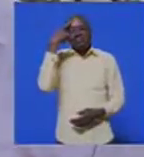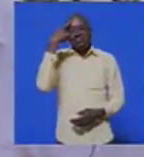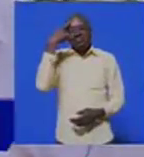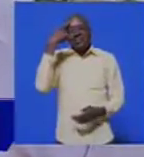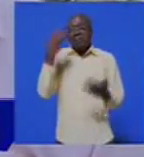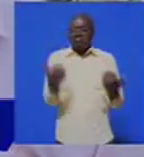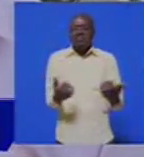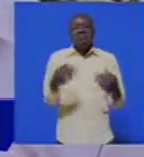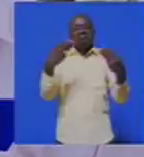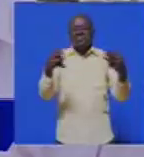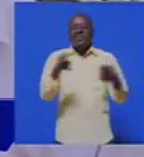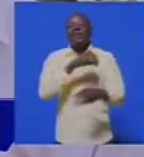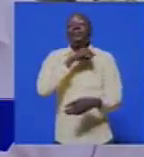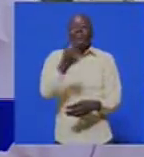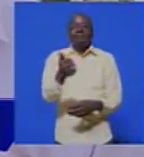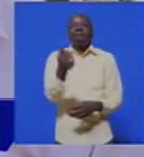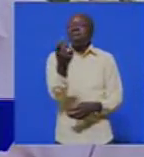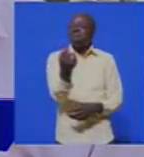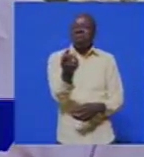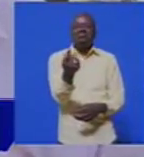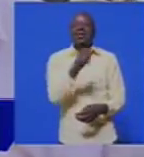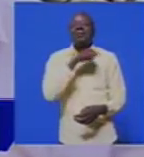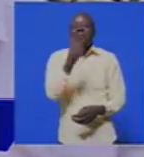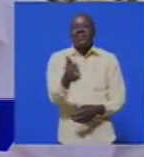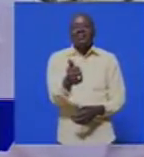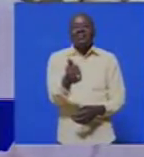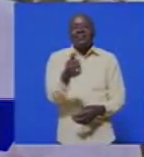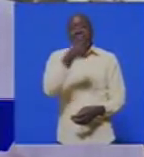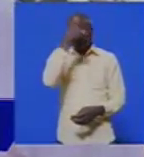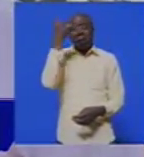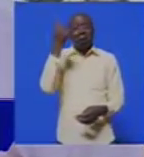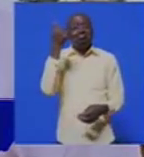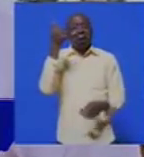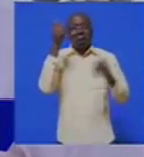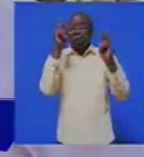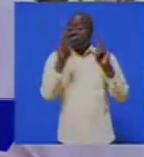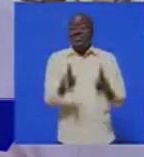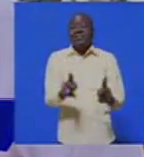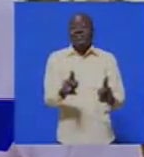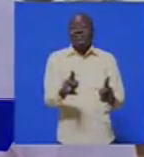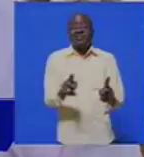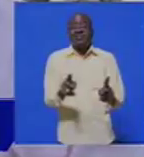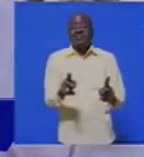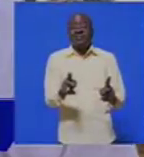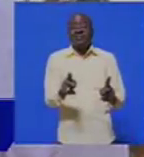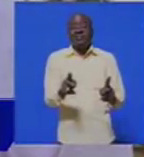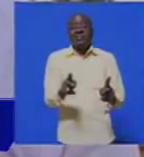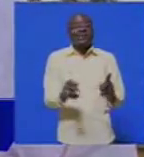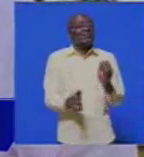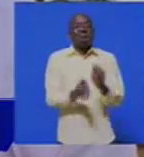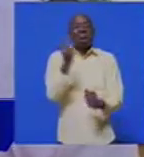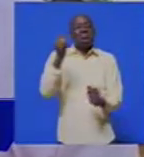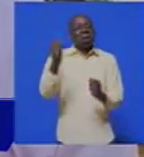pas. Les céréales n'est même pas disponible, puisque personne n'a... Et la plupart des gens n'ont pas